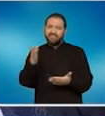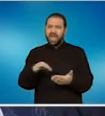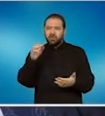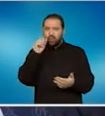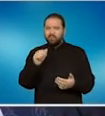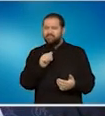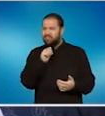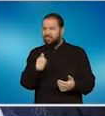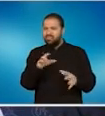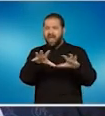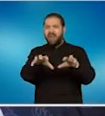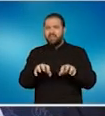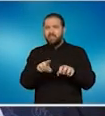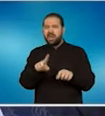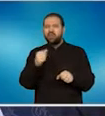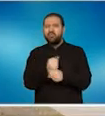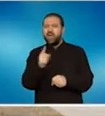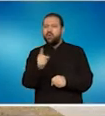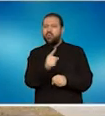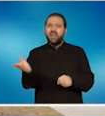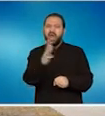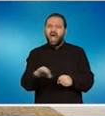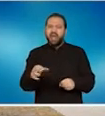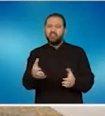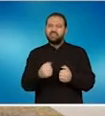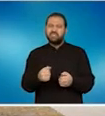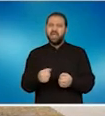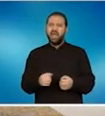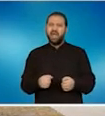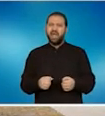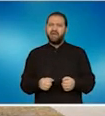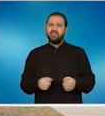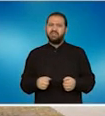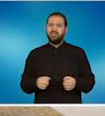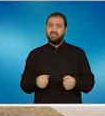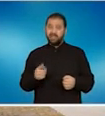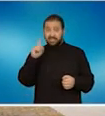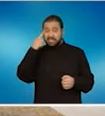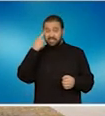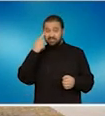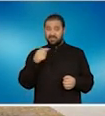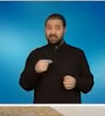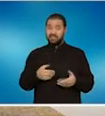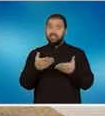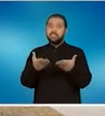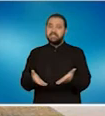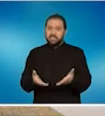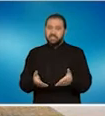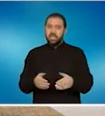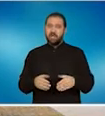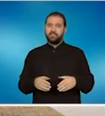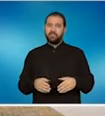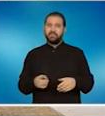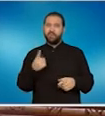nici animalele nu-și fac unele altora. Să ai normă de 8 metri cubi. Înseamnă